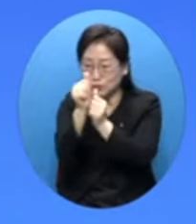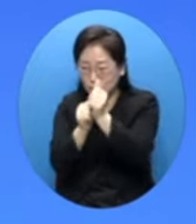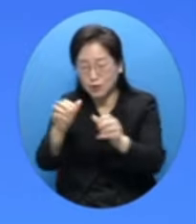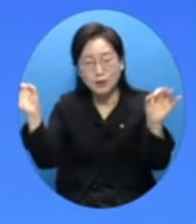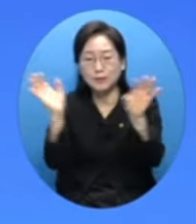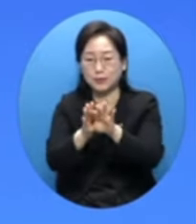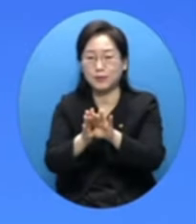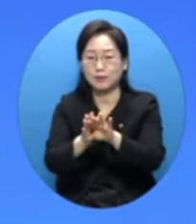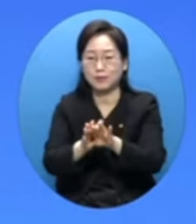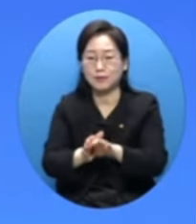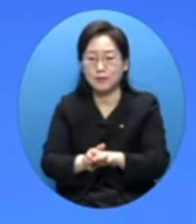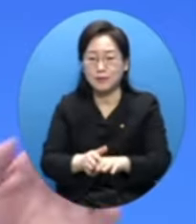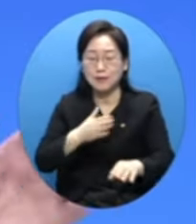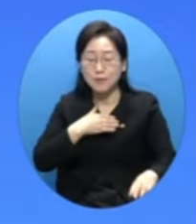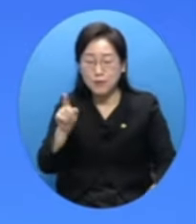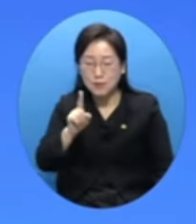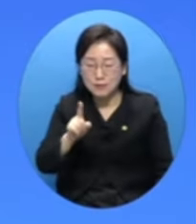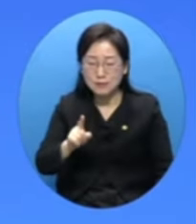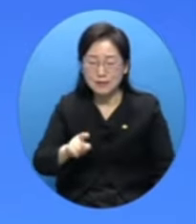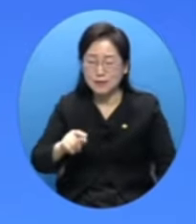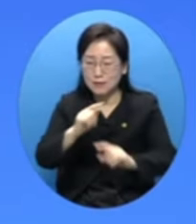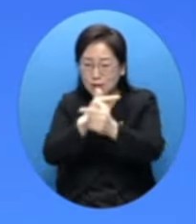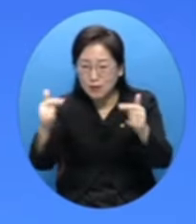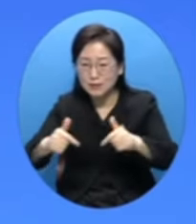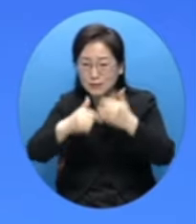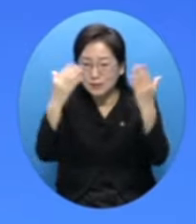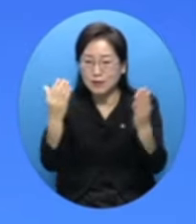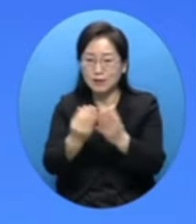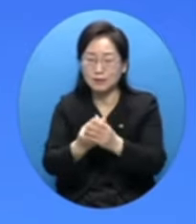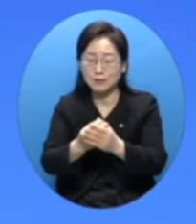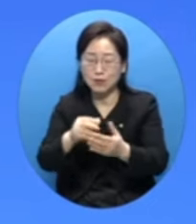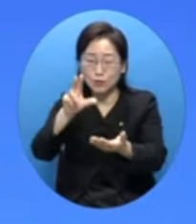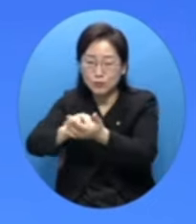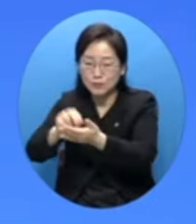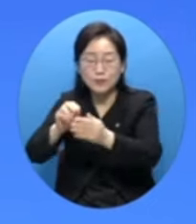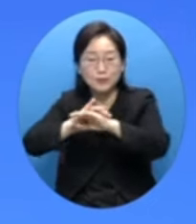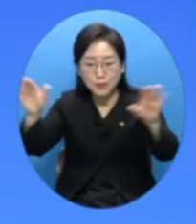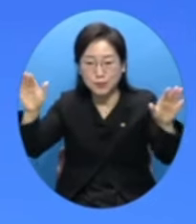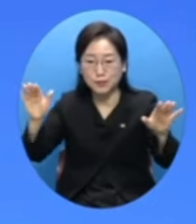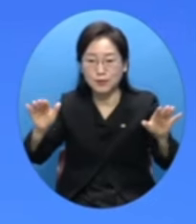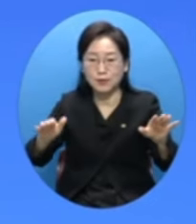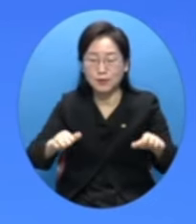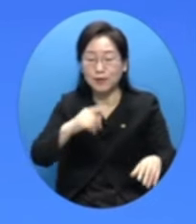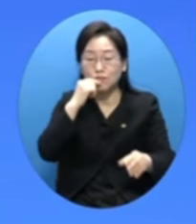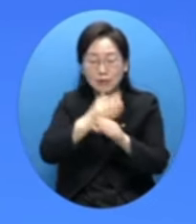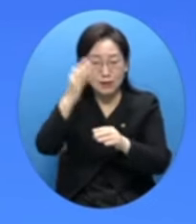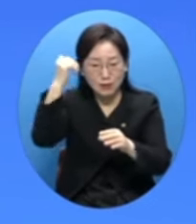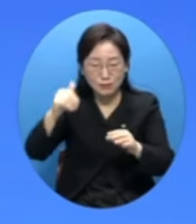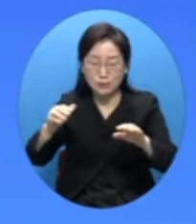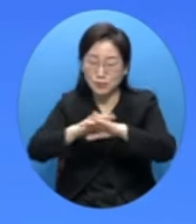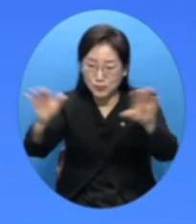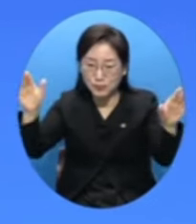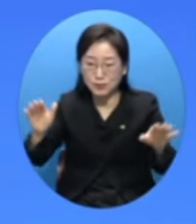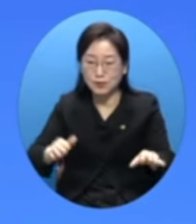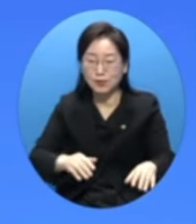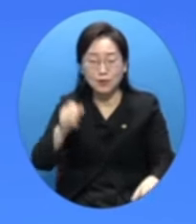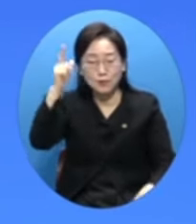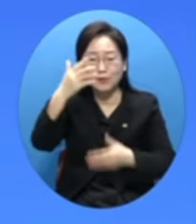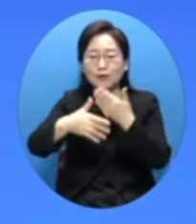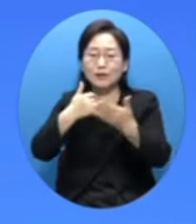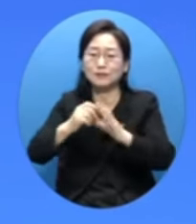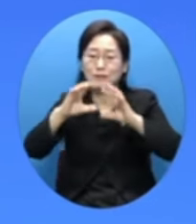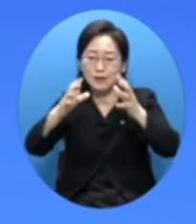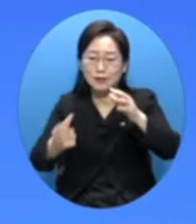사라져버리고 마약이 사라져버리고 이 나라의 철저한 문제가 해결되어서 위대한 대한민국으로 거듭나는 역사가 있게 하여